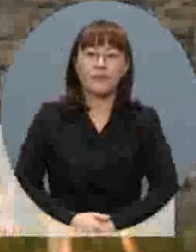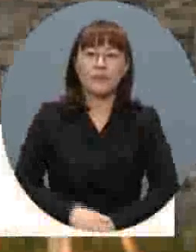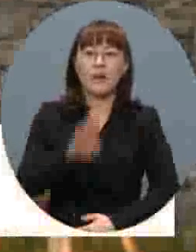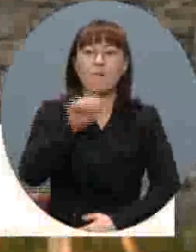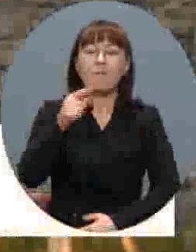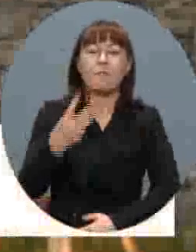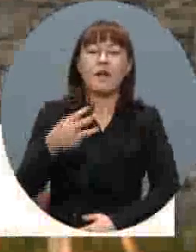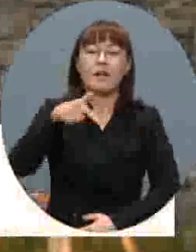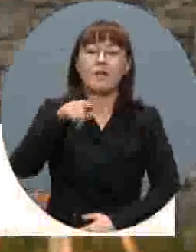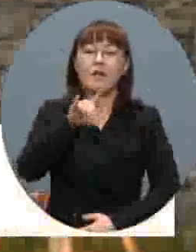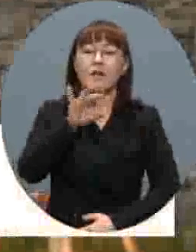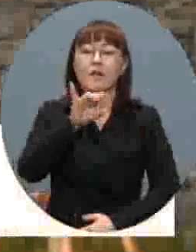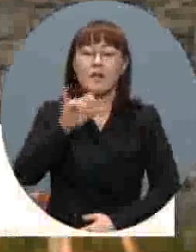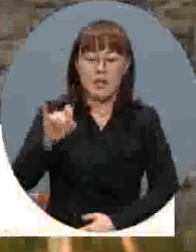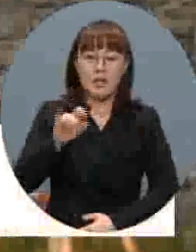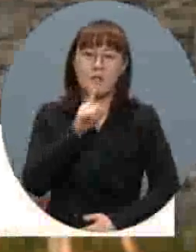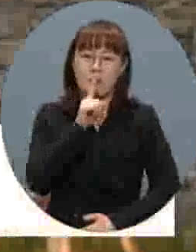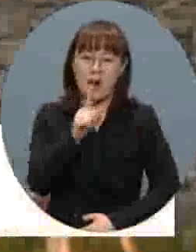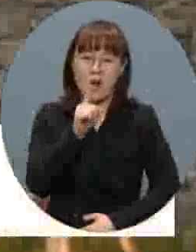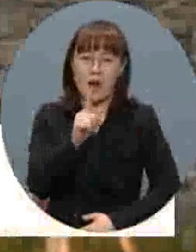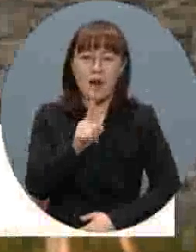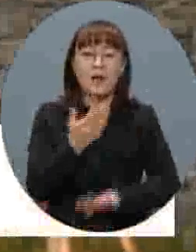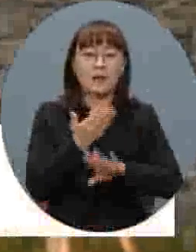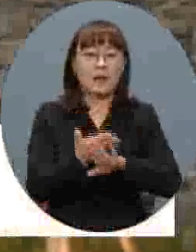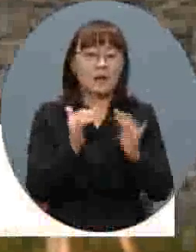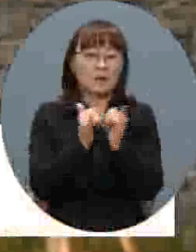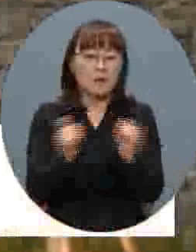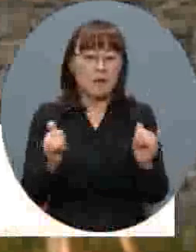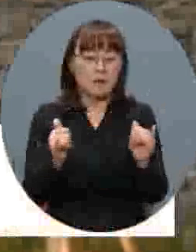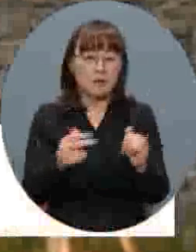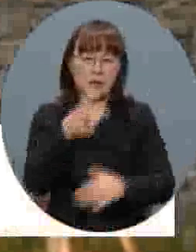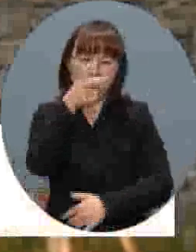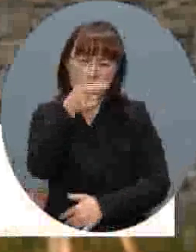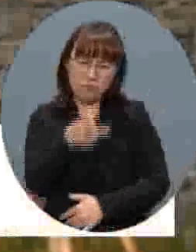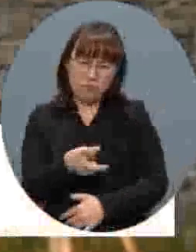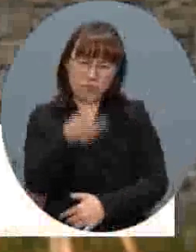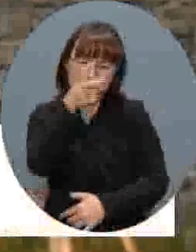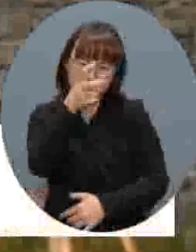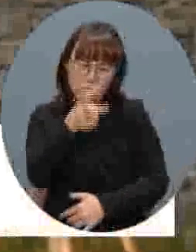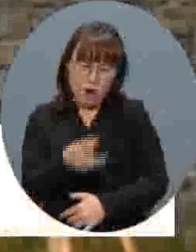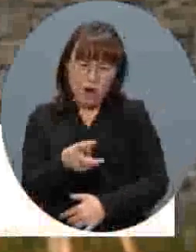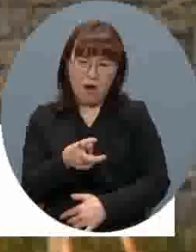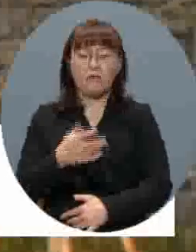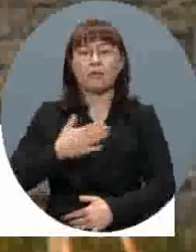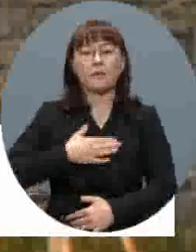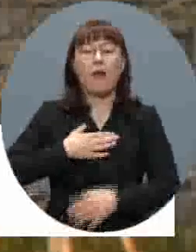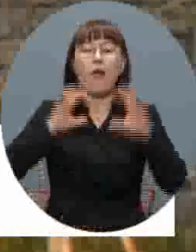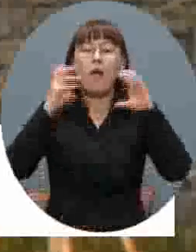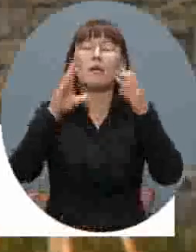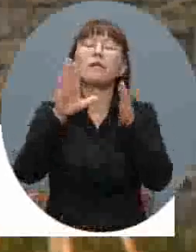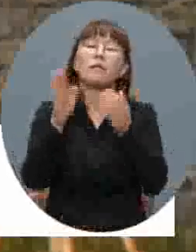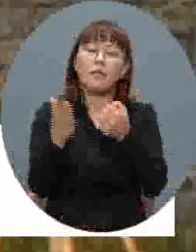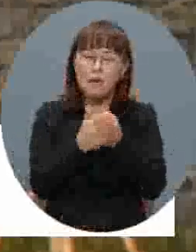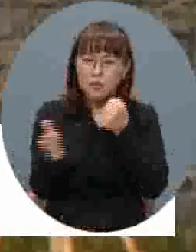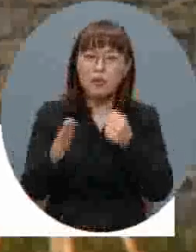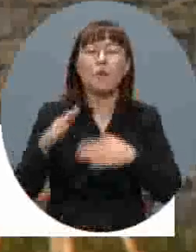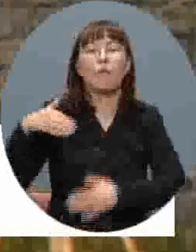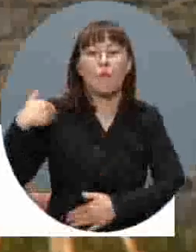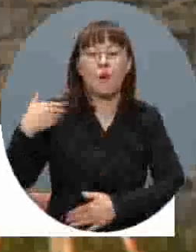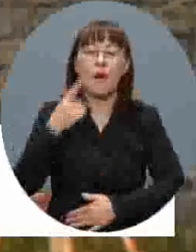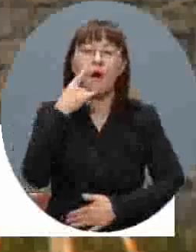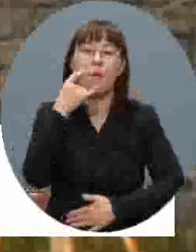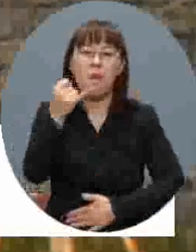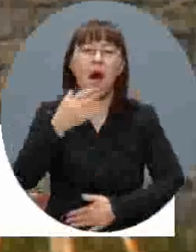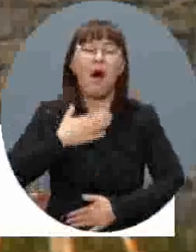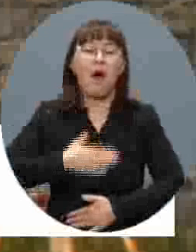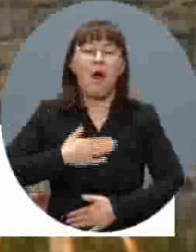빨개이다 뭐다 이런 식으로 해가지고 주변에서 보는 눈이 아주 어머니 저는 철이 없어 몰랐지만은 어머니는 그런